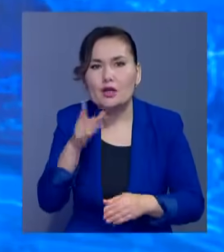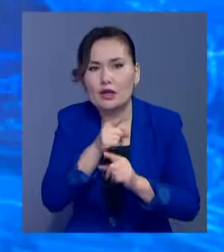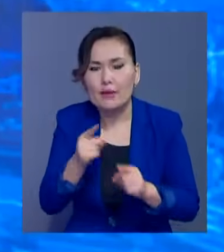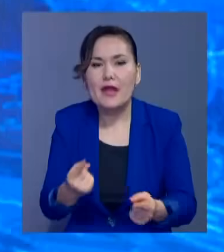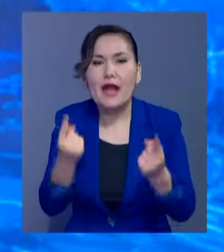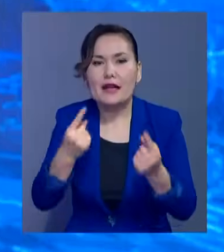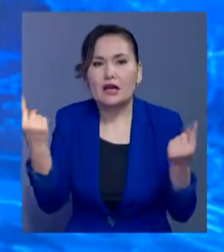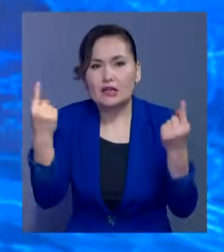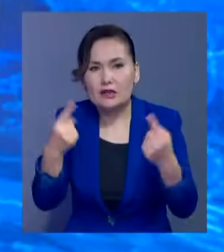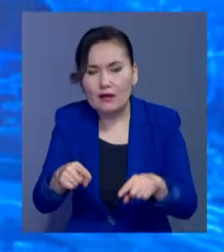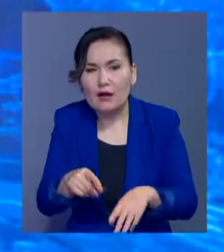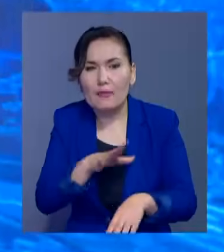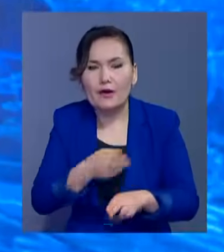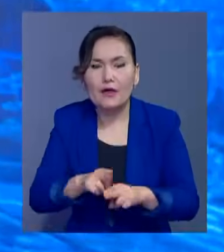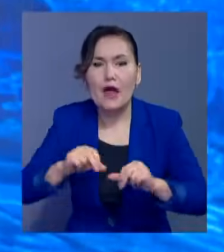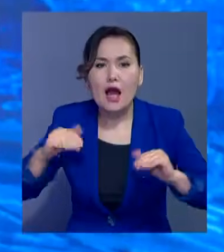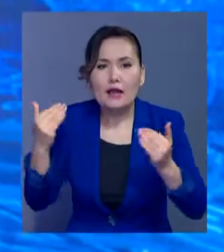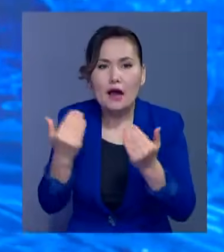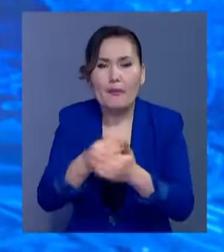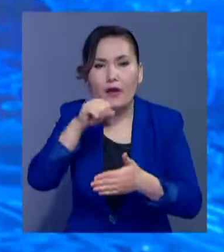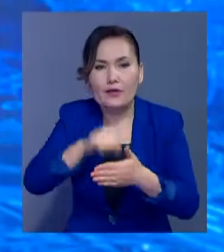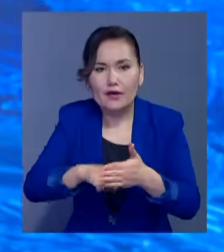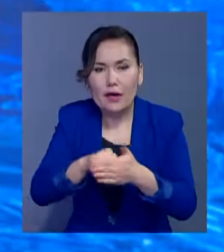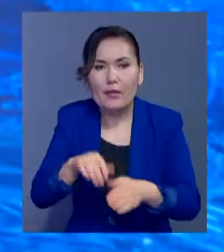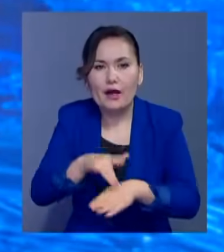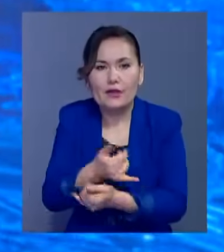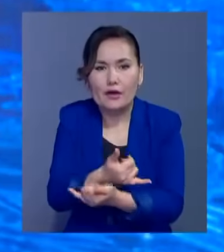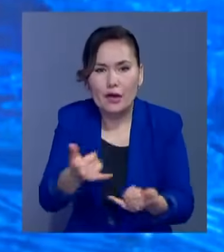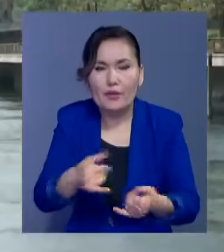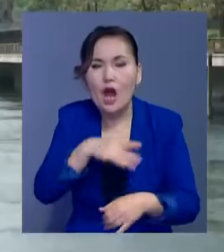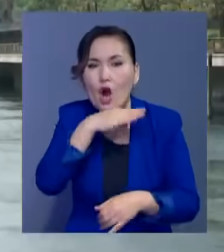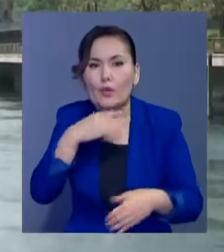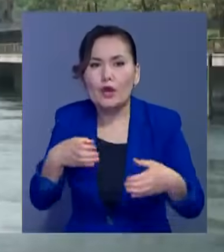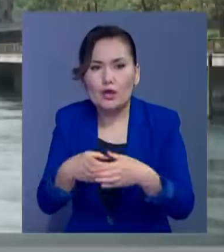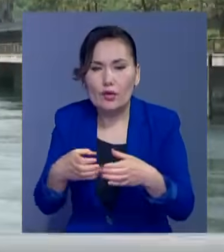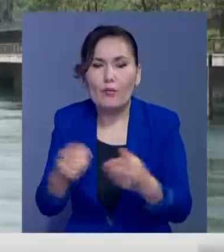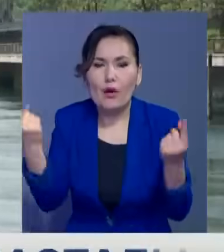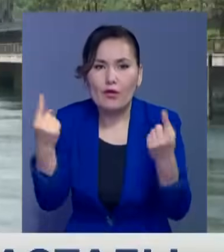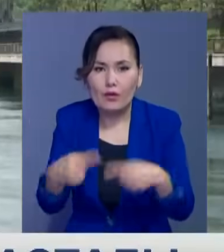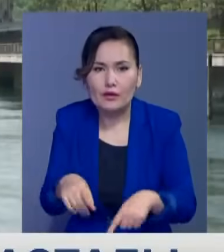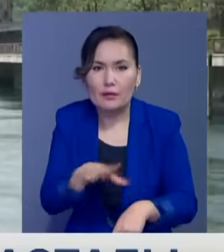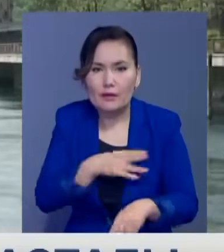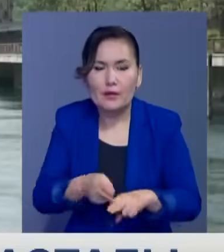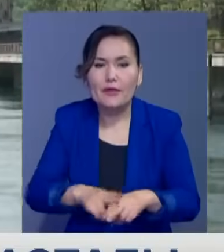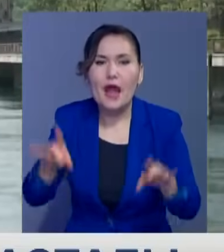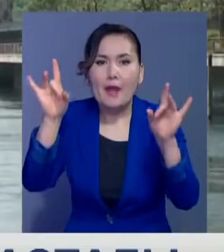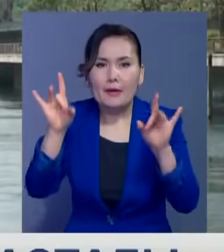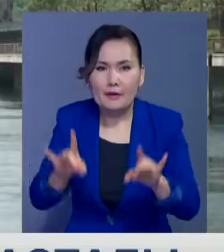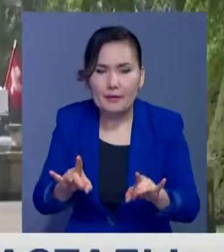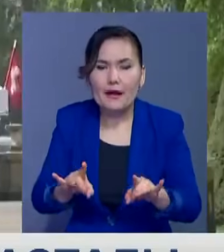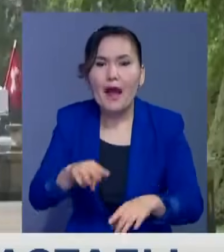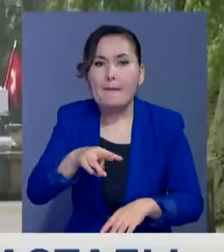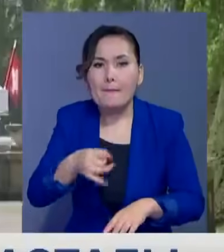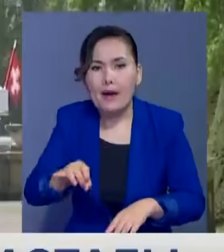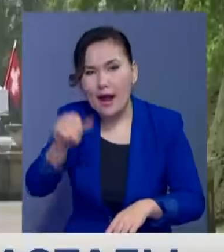ең ірі дағдарыс төніп тұр. Карантиннің салдарынан қызмет көрсету саласындағы көптеген компаниялар күйреу алдында тұр. Мейрамханалар